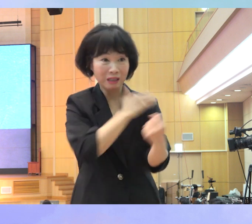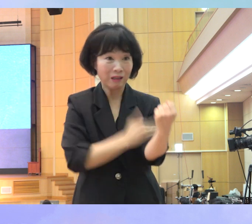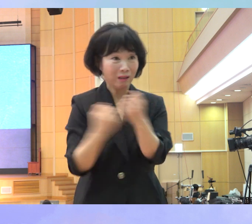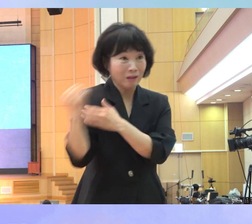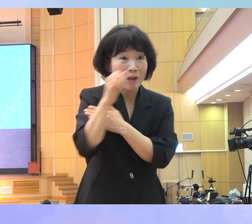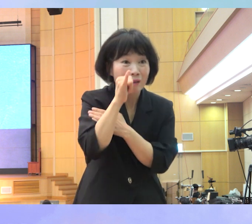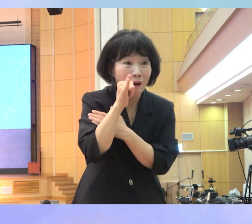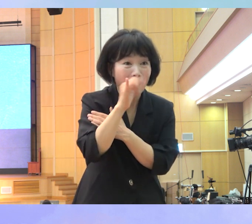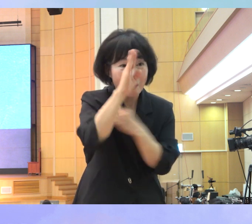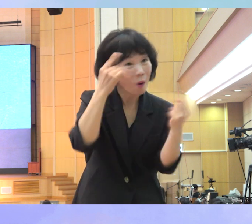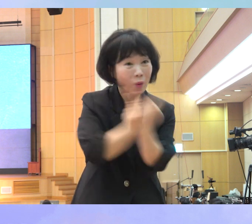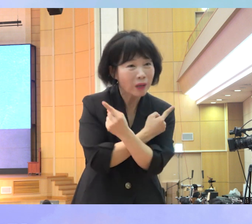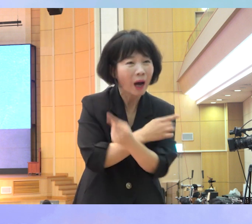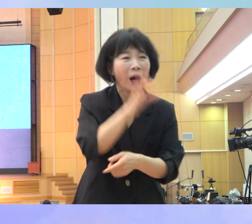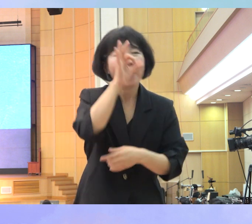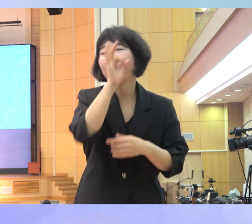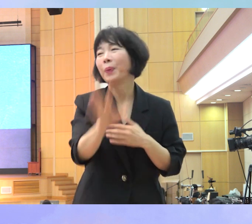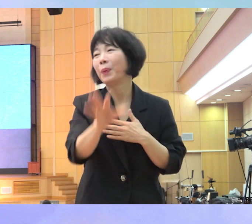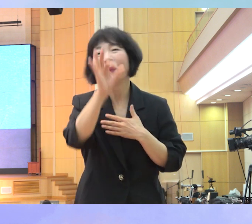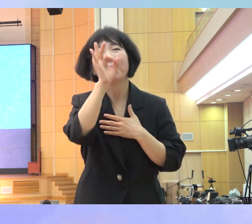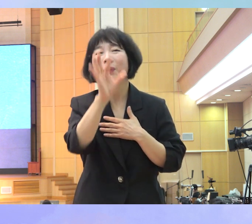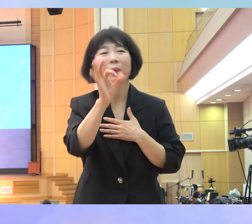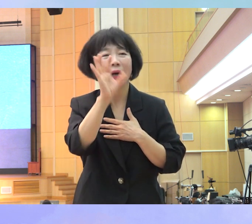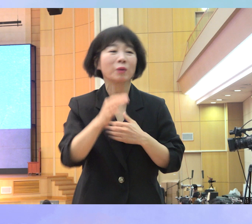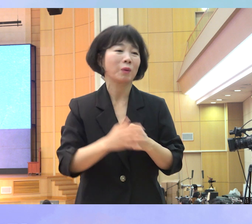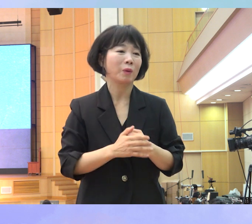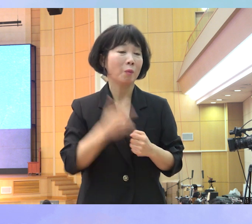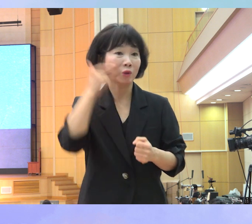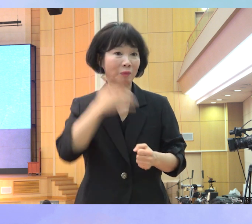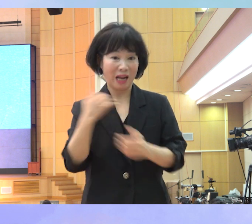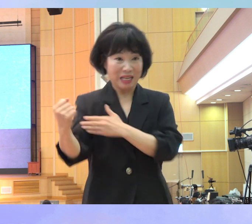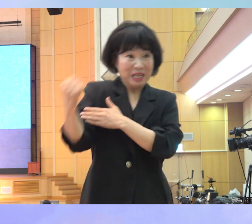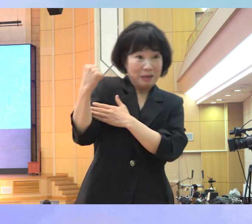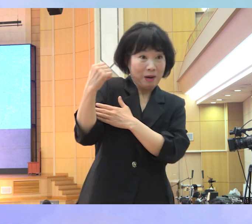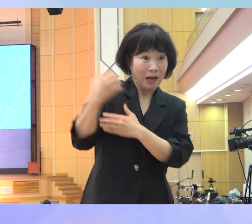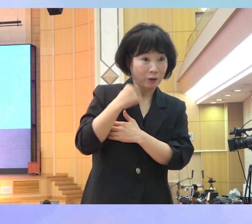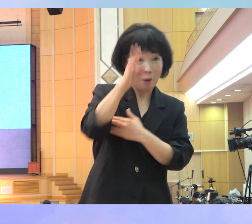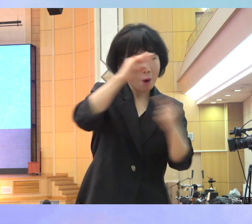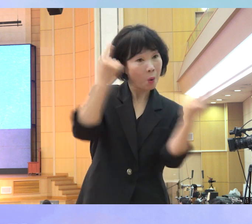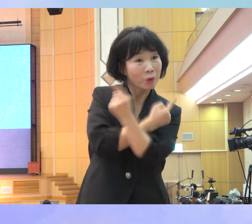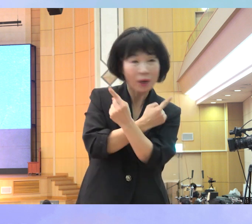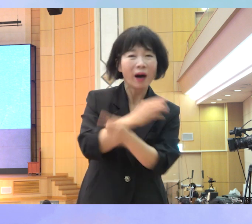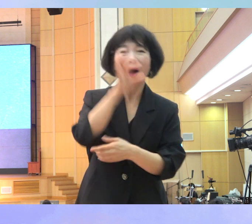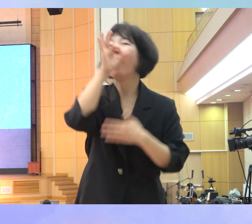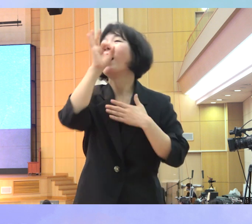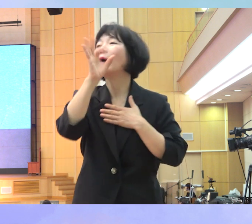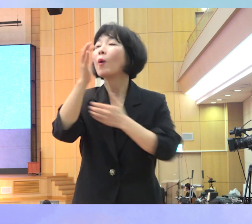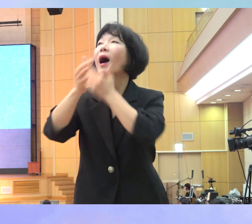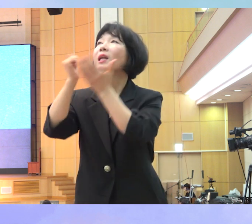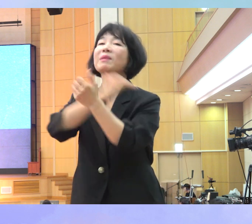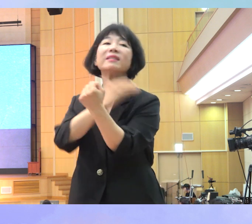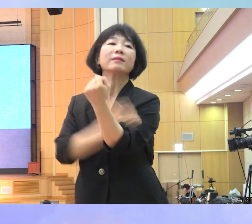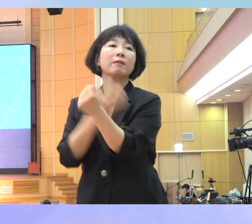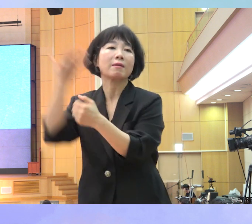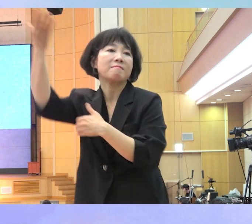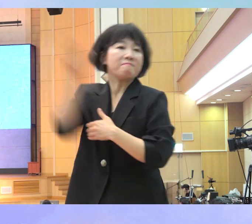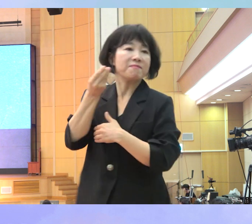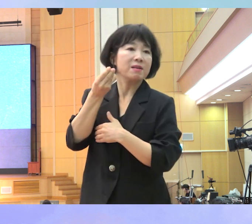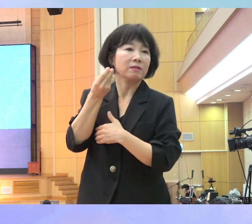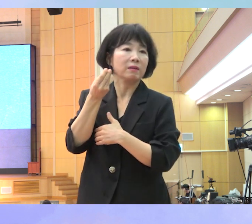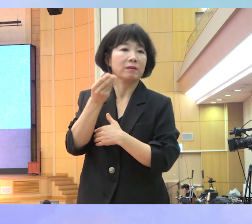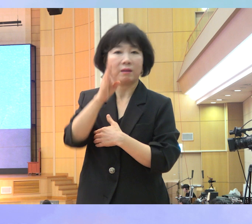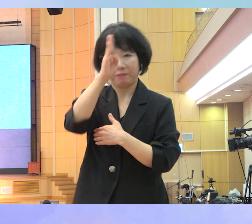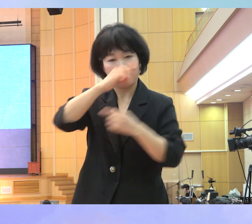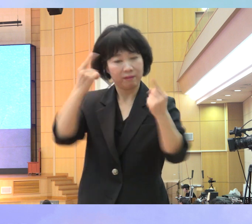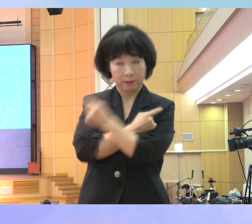있어서 그분들을 고쳐주는 게 아니에요. 제가 능력이 있어서 고쳐주는 게 아니라 하나님의 능력으로 말미암아.